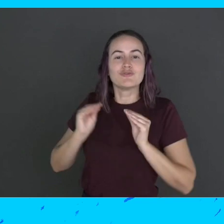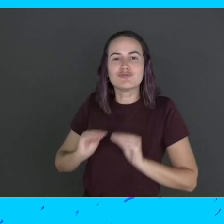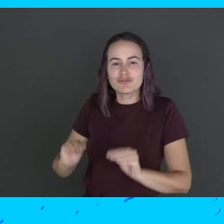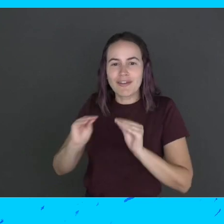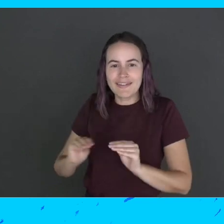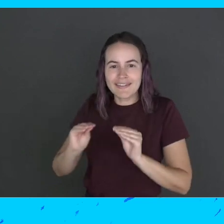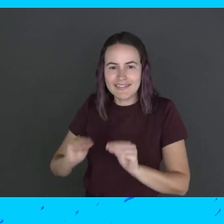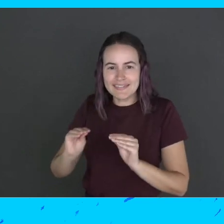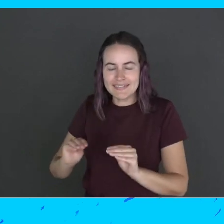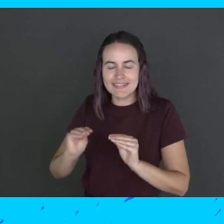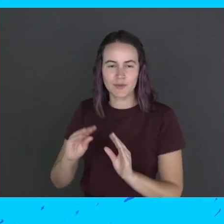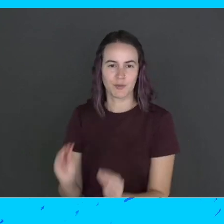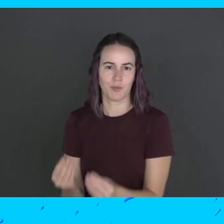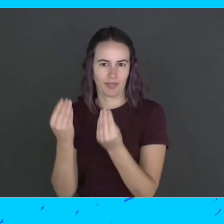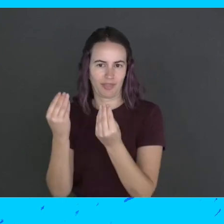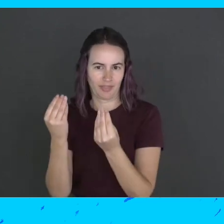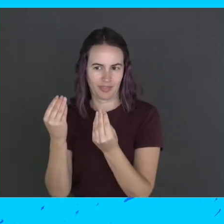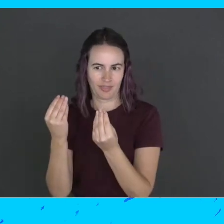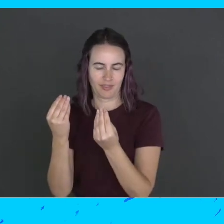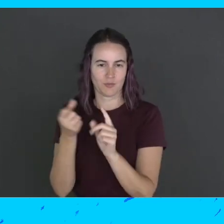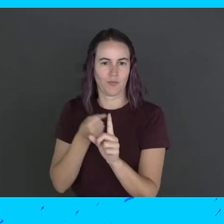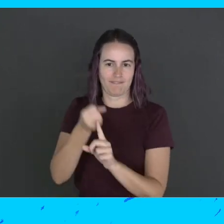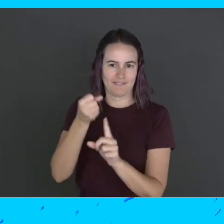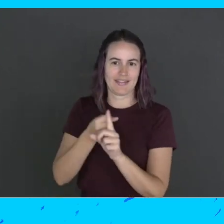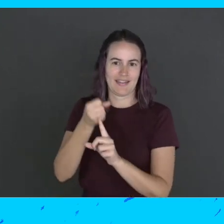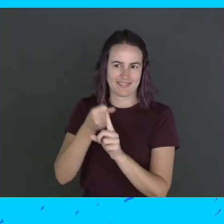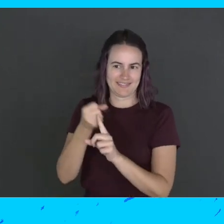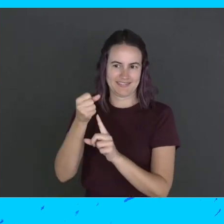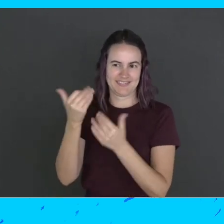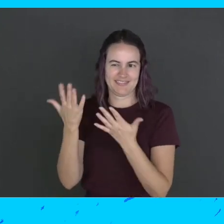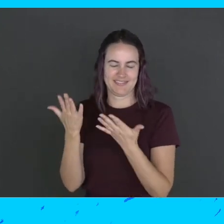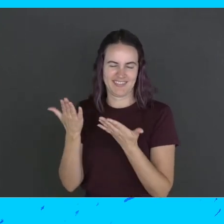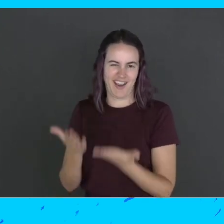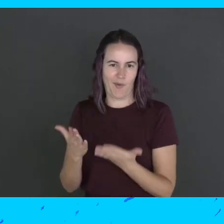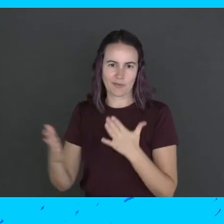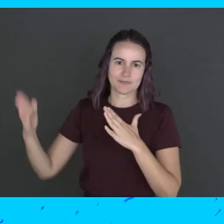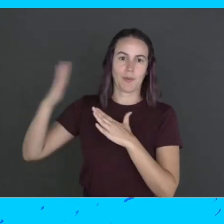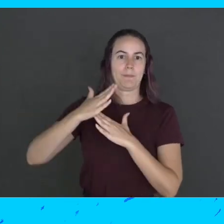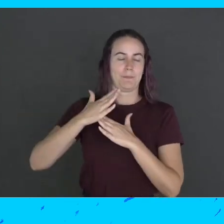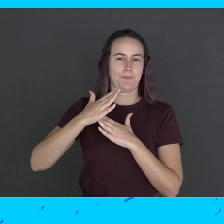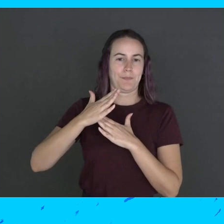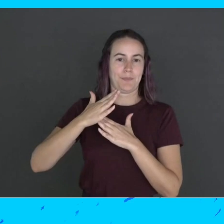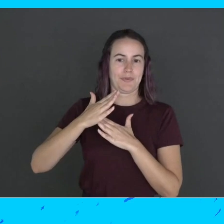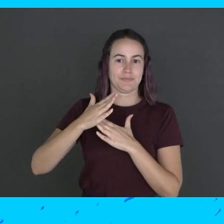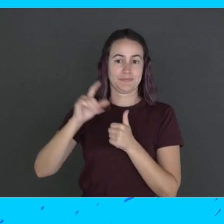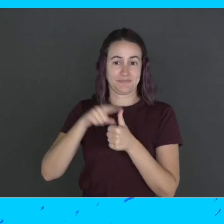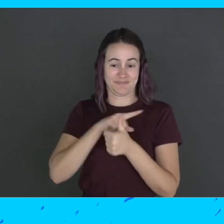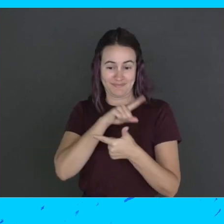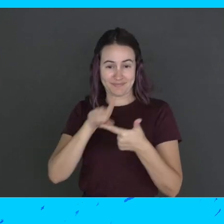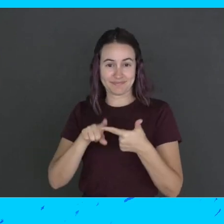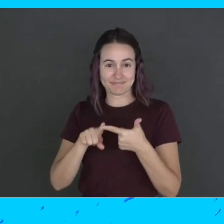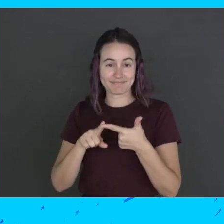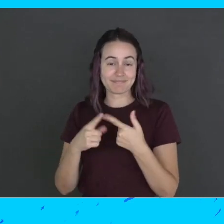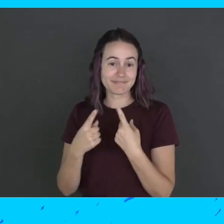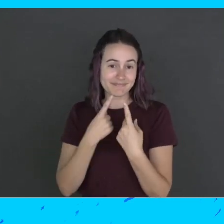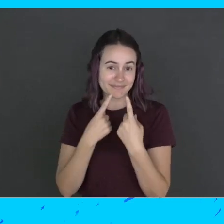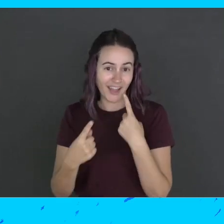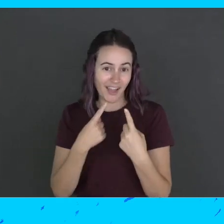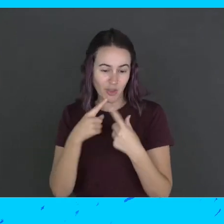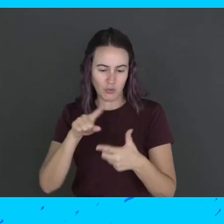la formation d'autres jeunes pour pouvoir promouvoir cette santé. La deuxième, ce sont les